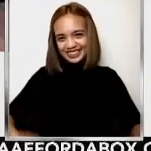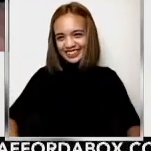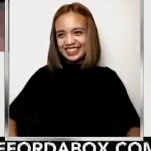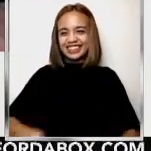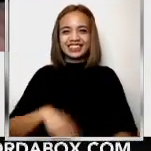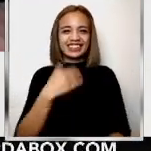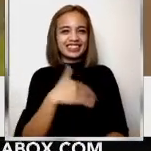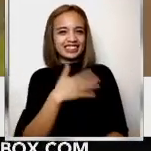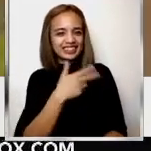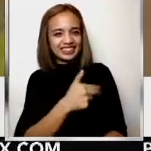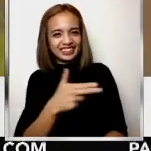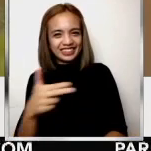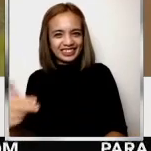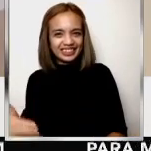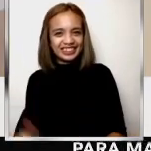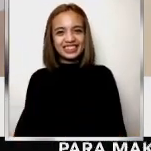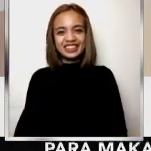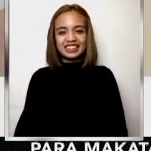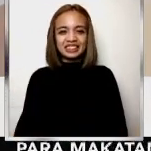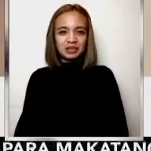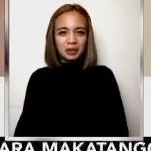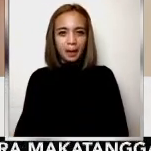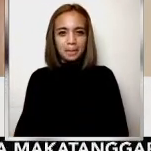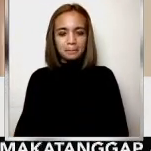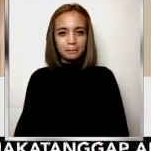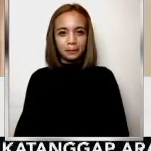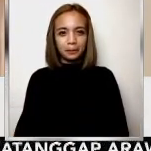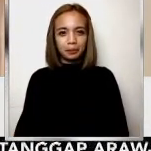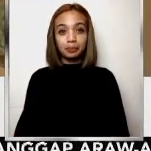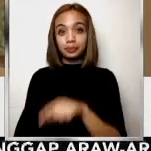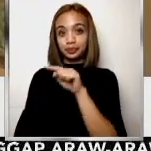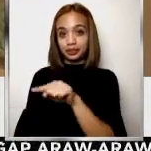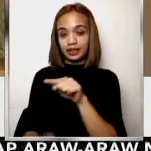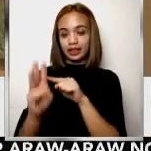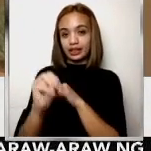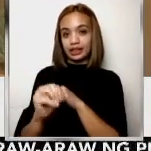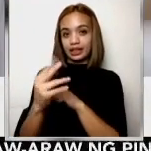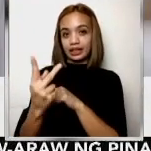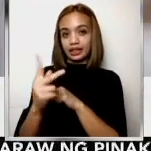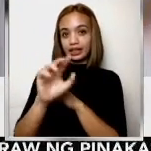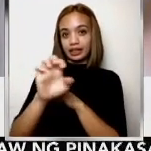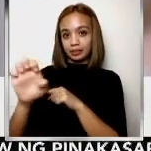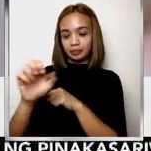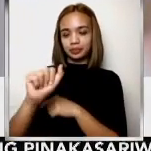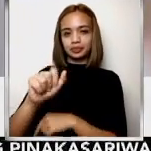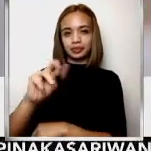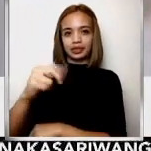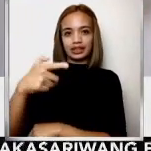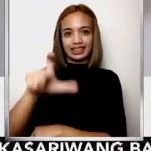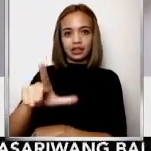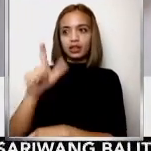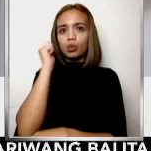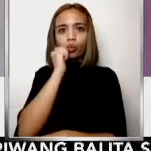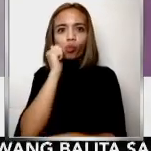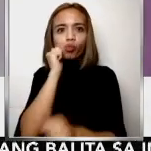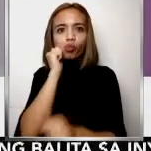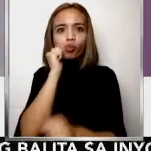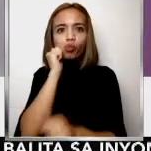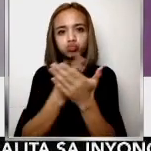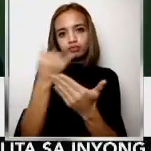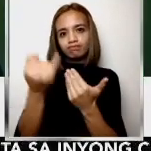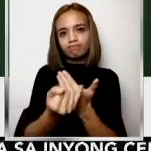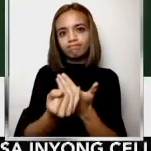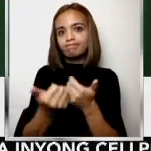yung Tyron, ha? Sina Mikey at Angel, sa dami ng pinagsamahang projects, na-develop na ng husto